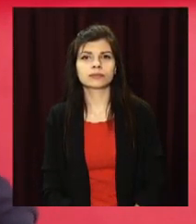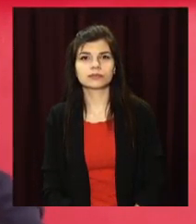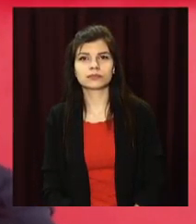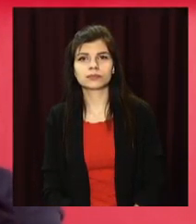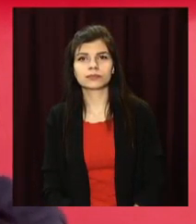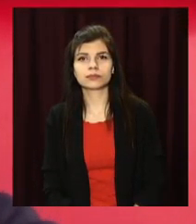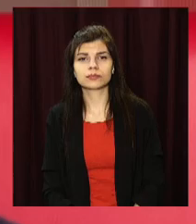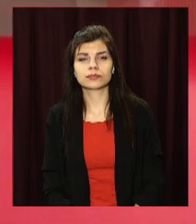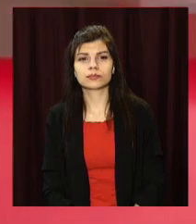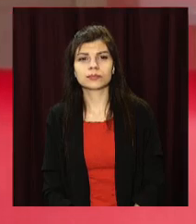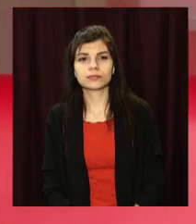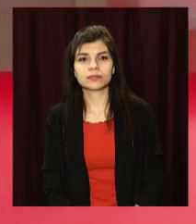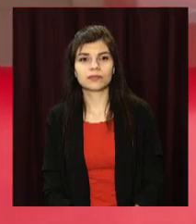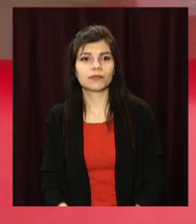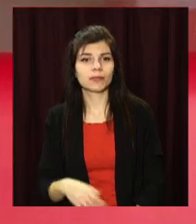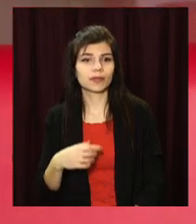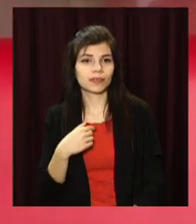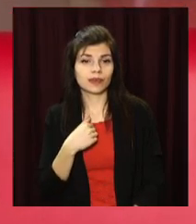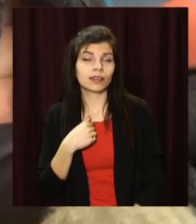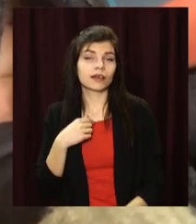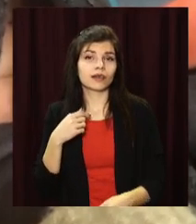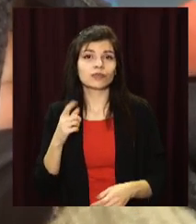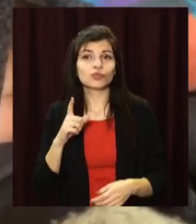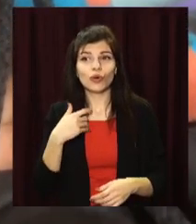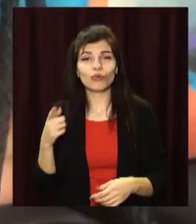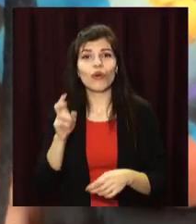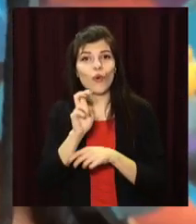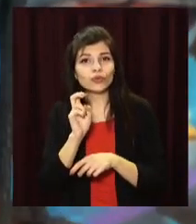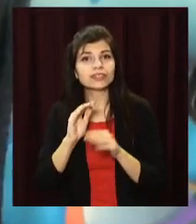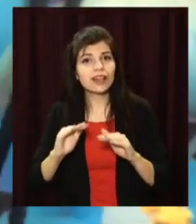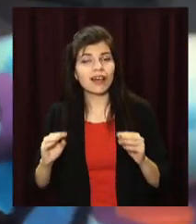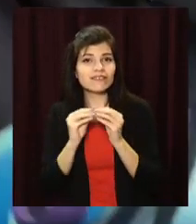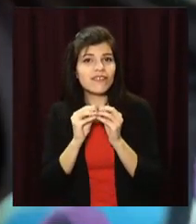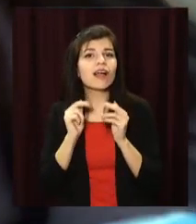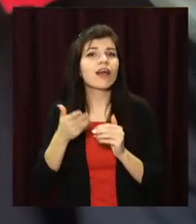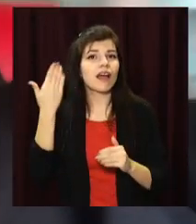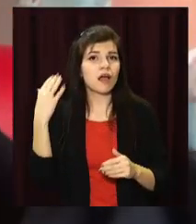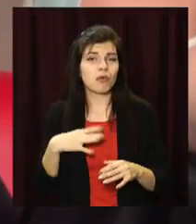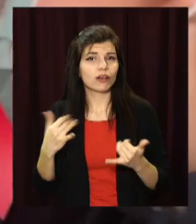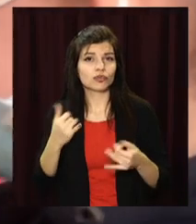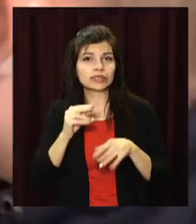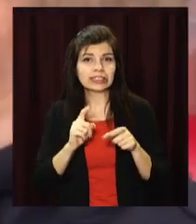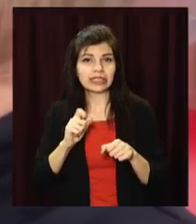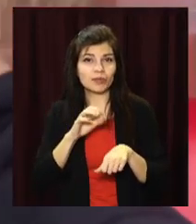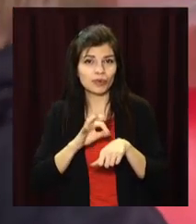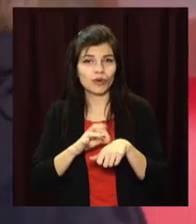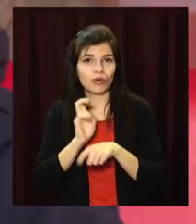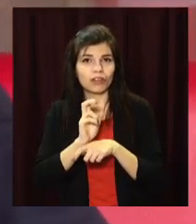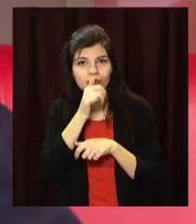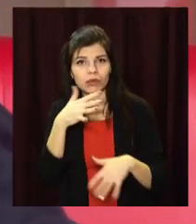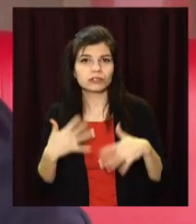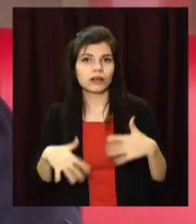Був щасливий і ходив в садик, як раніше. Лідія Дмитрашко, Сергій Язовських, Євген Куденцов, Open News,